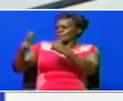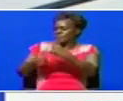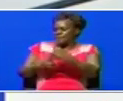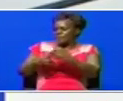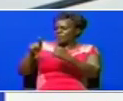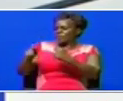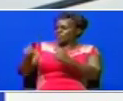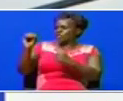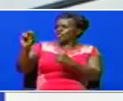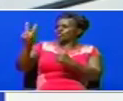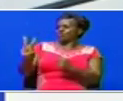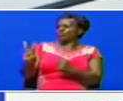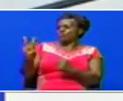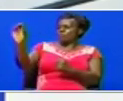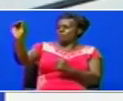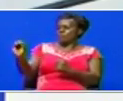7.02%.